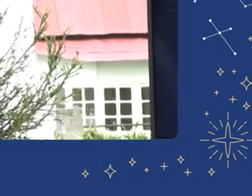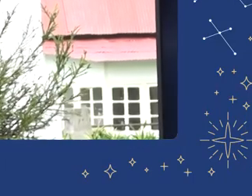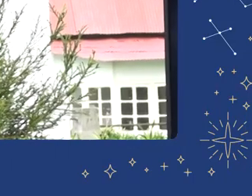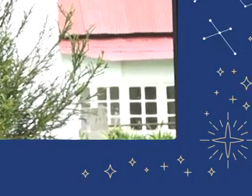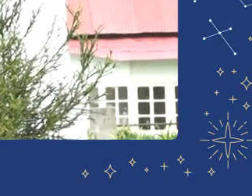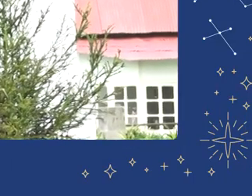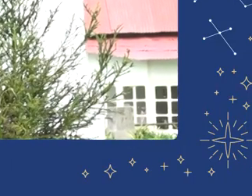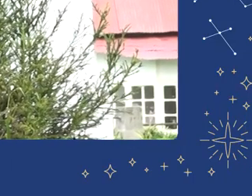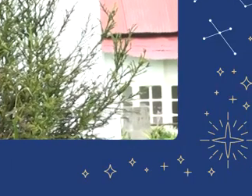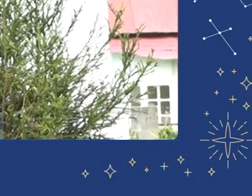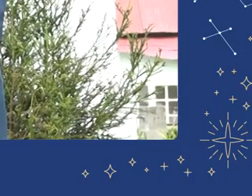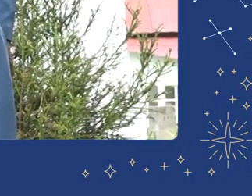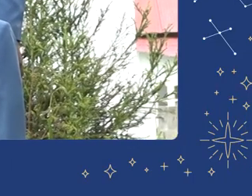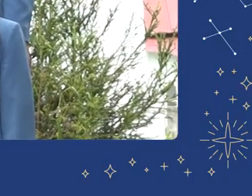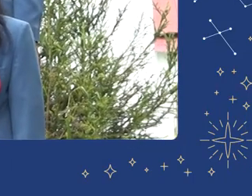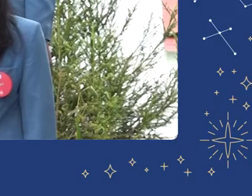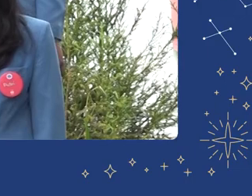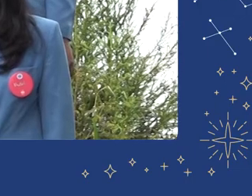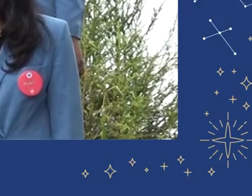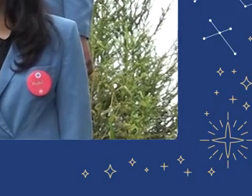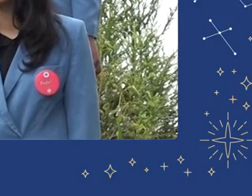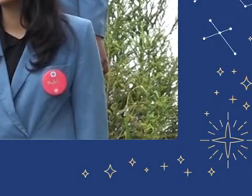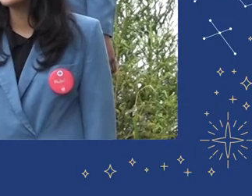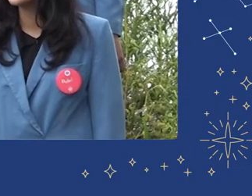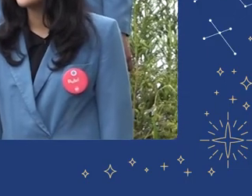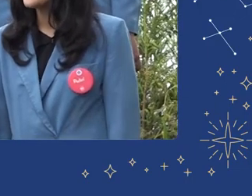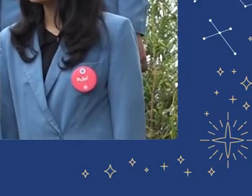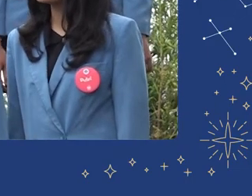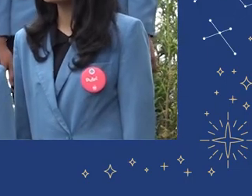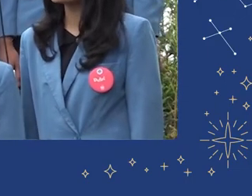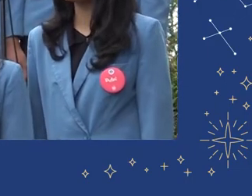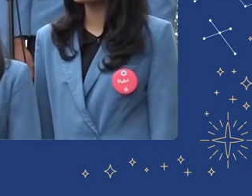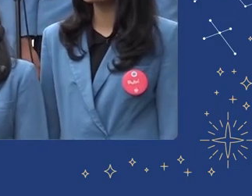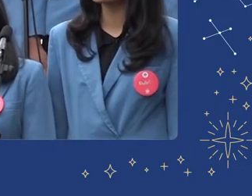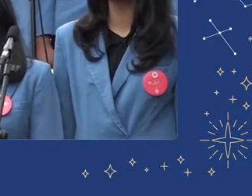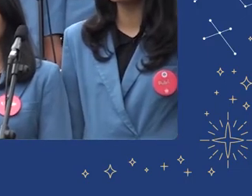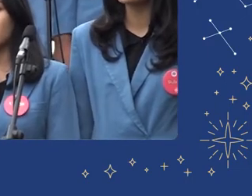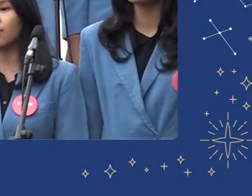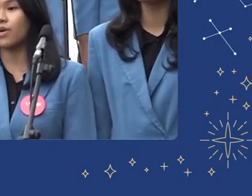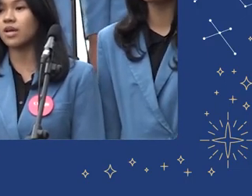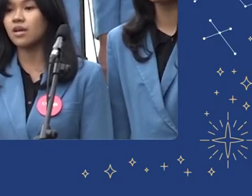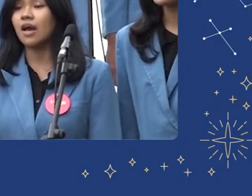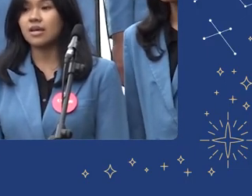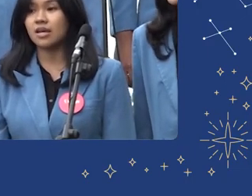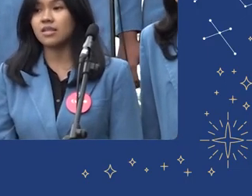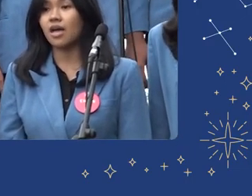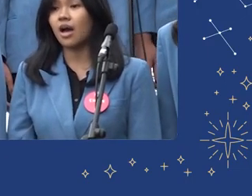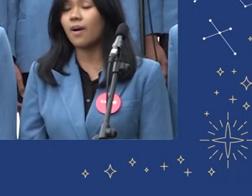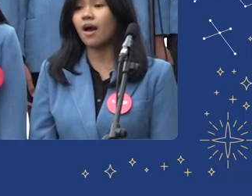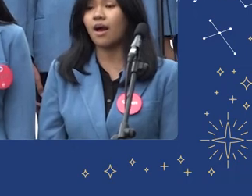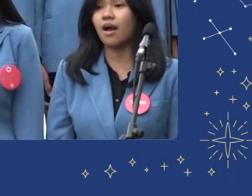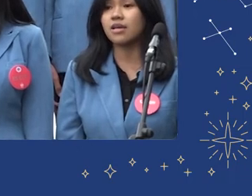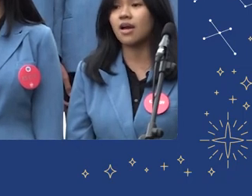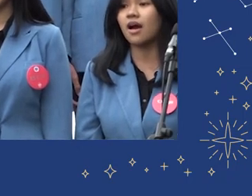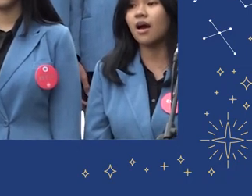bahagia ya bersamanya Mentari Nikmati dan lukiskan memori kita